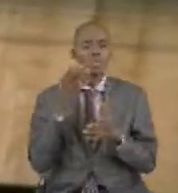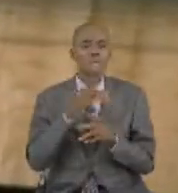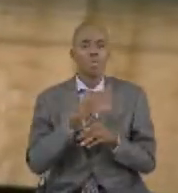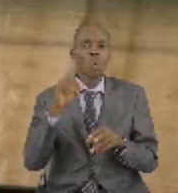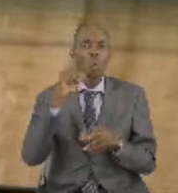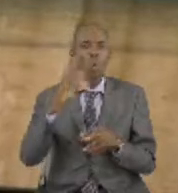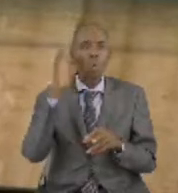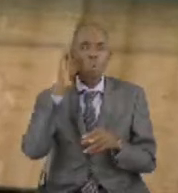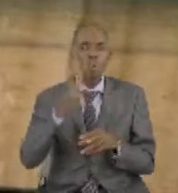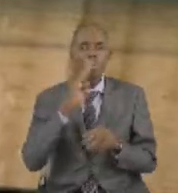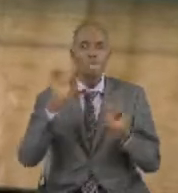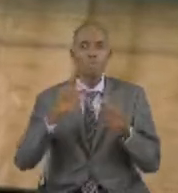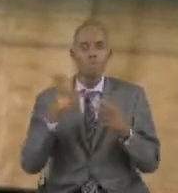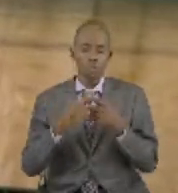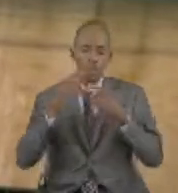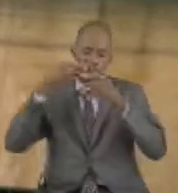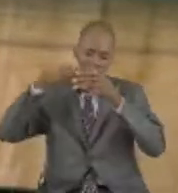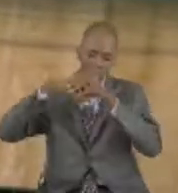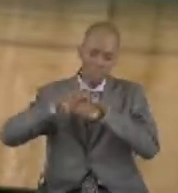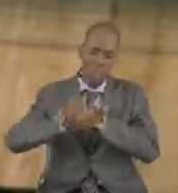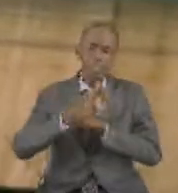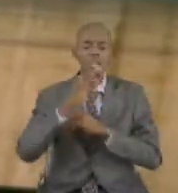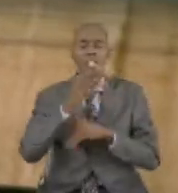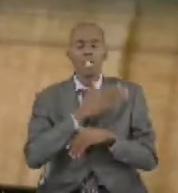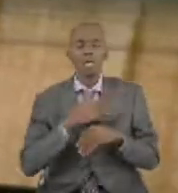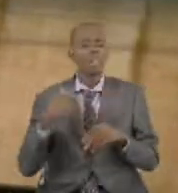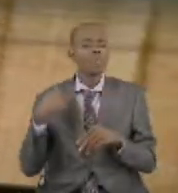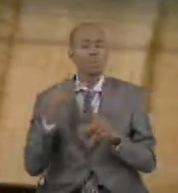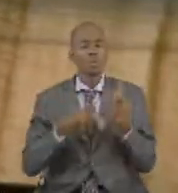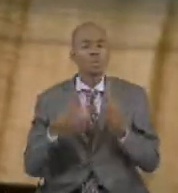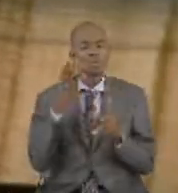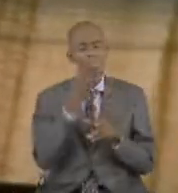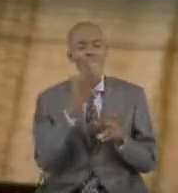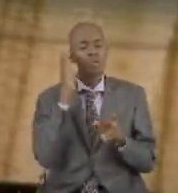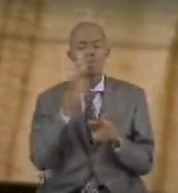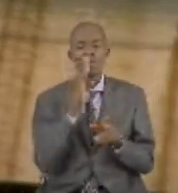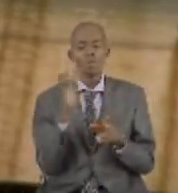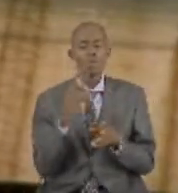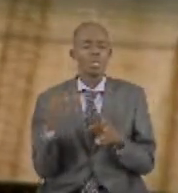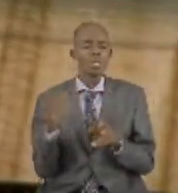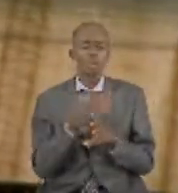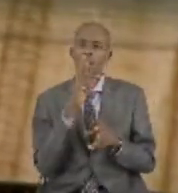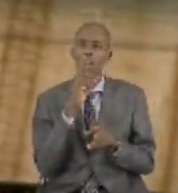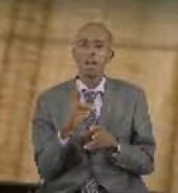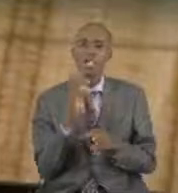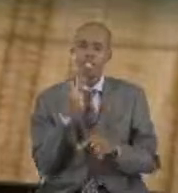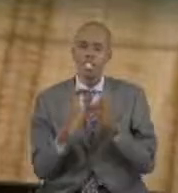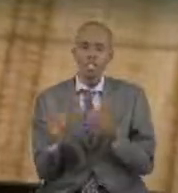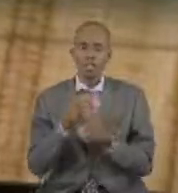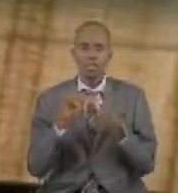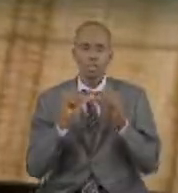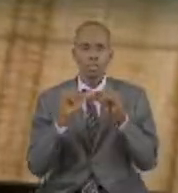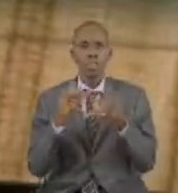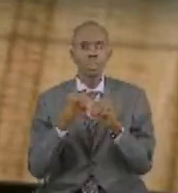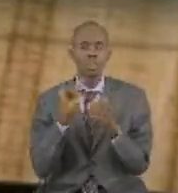puisse être capable de pénétrer dans leur cercle et les gens vont les laisser tels qu'ils sont. S'ils continuent comme ça, dans cet état, dans